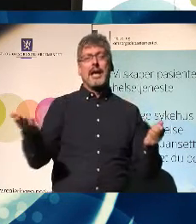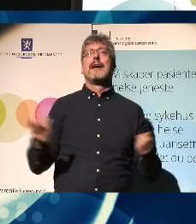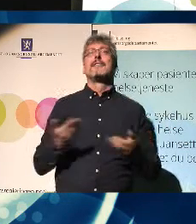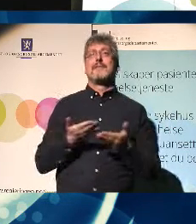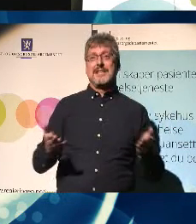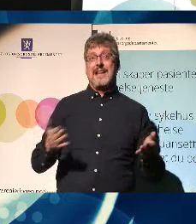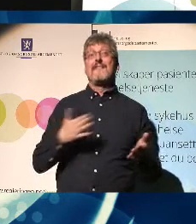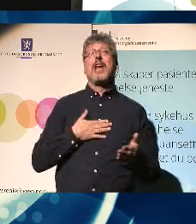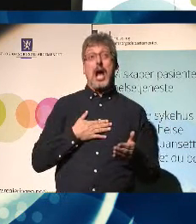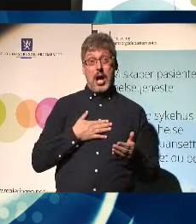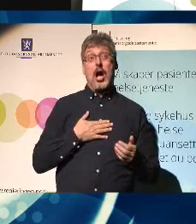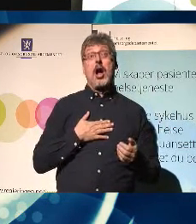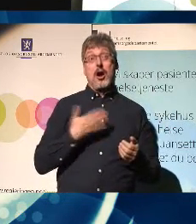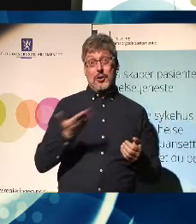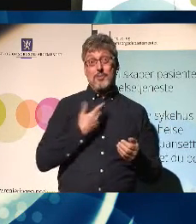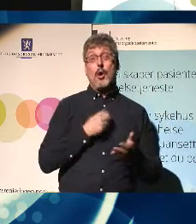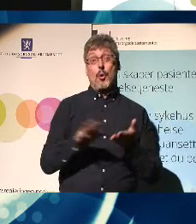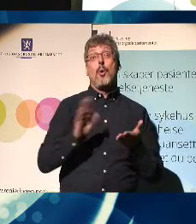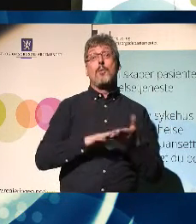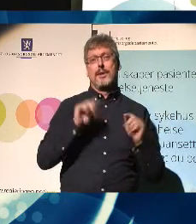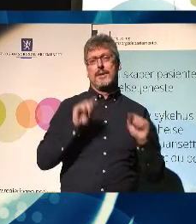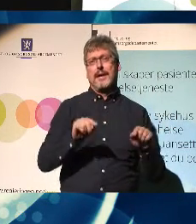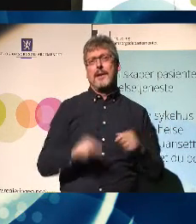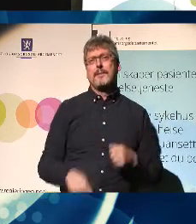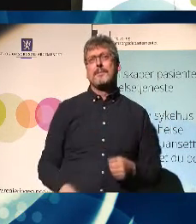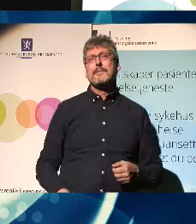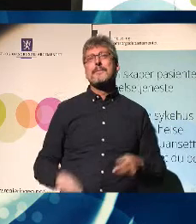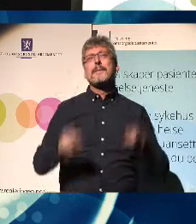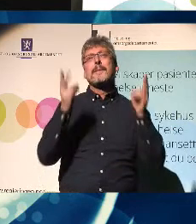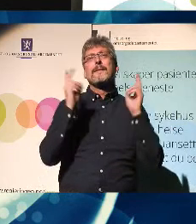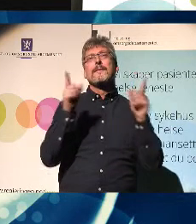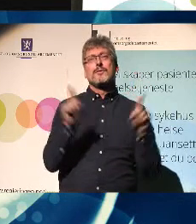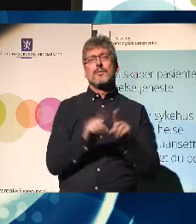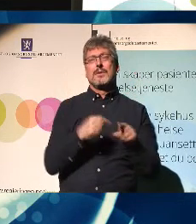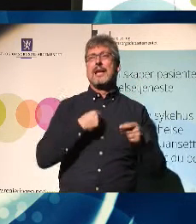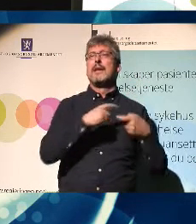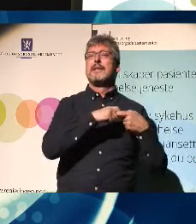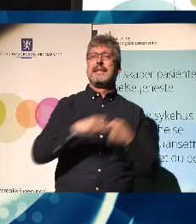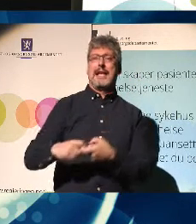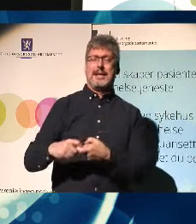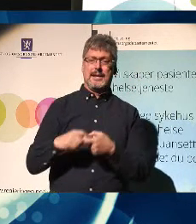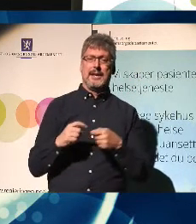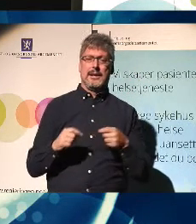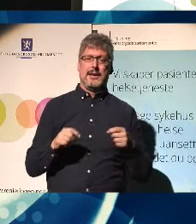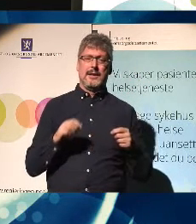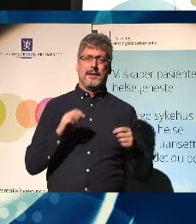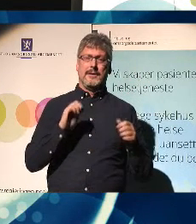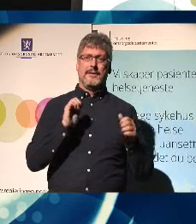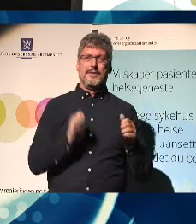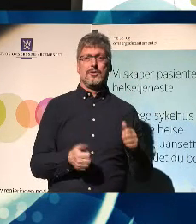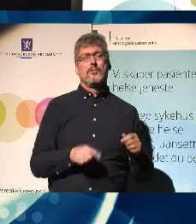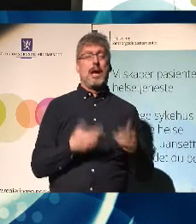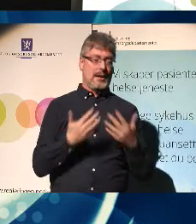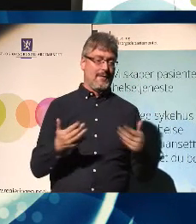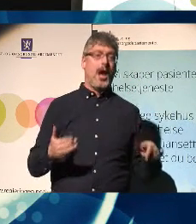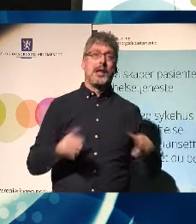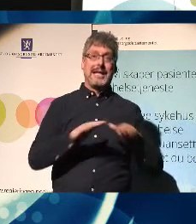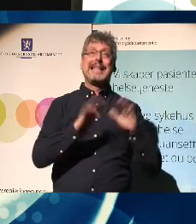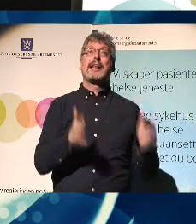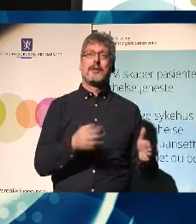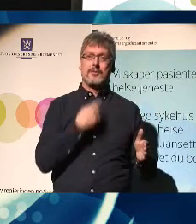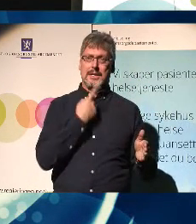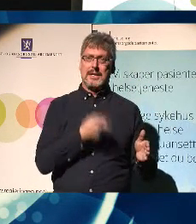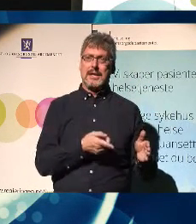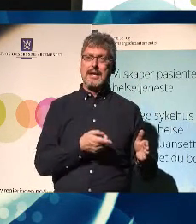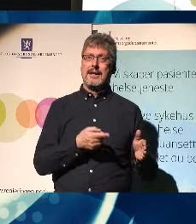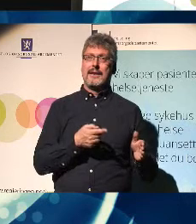å gå på der. Det også sånn at jeg nå leder et direktorat som et helt vanlig direktorat, som jeg sier.